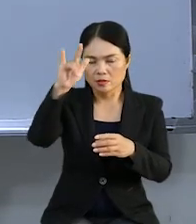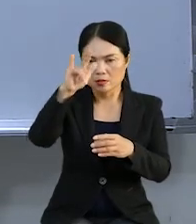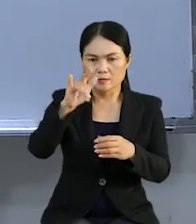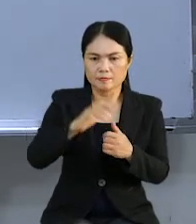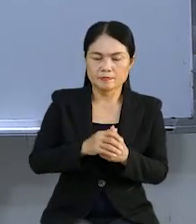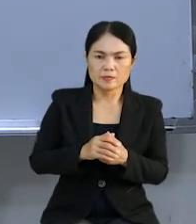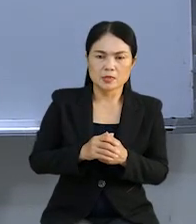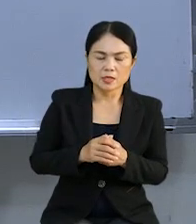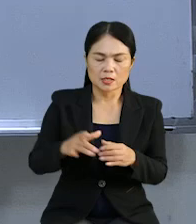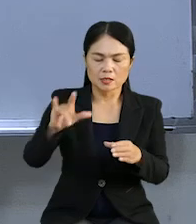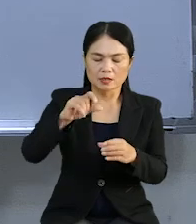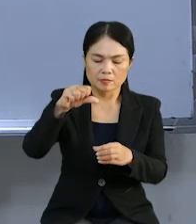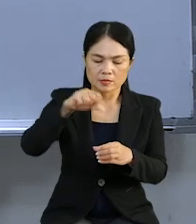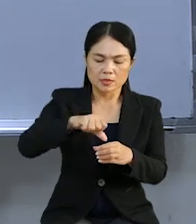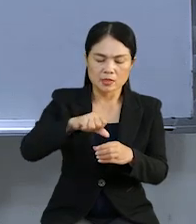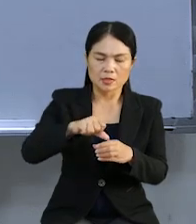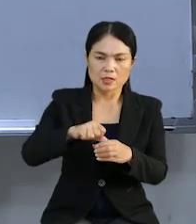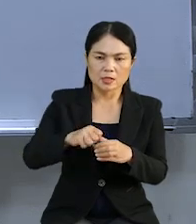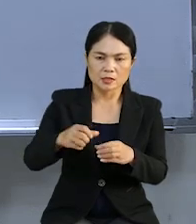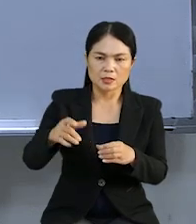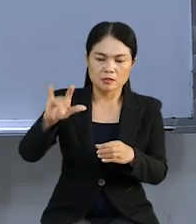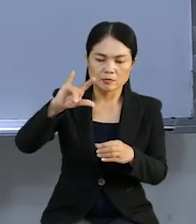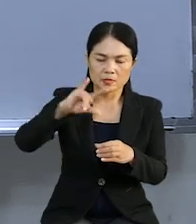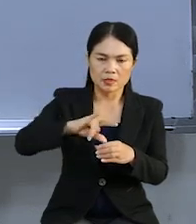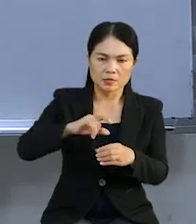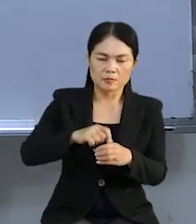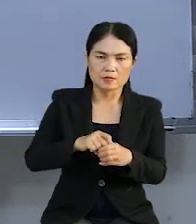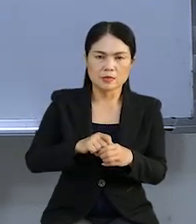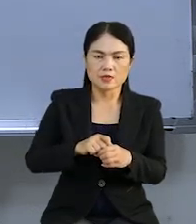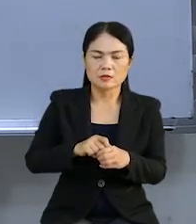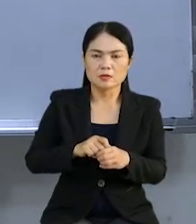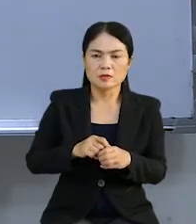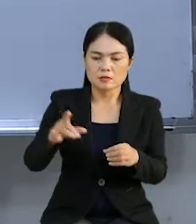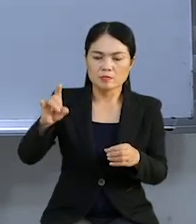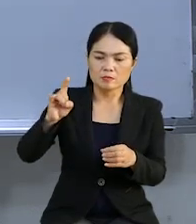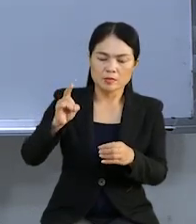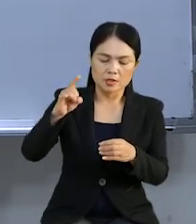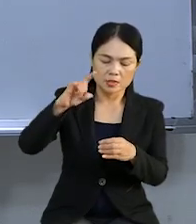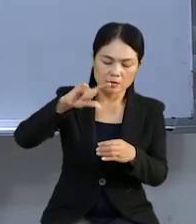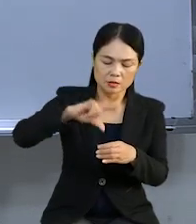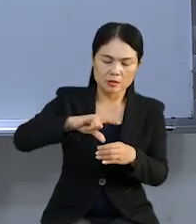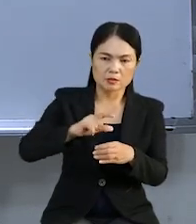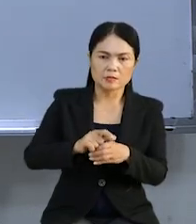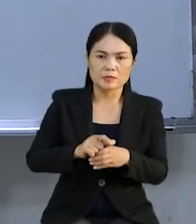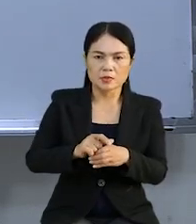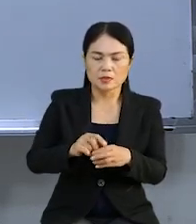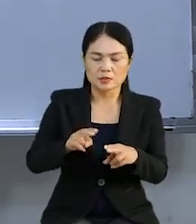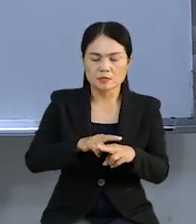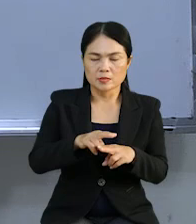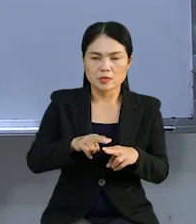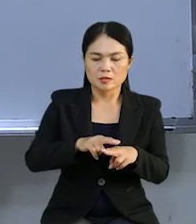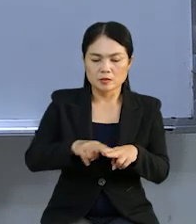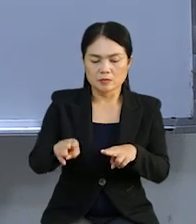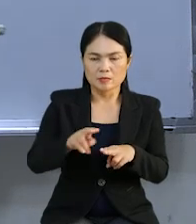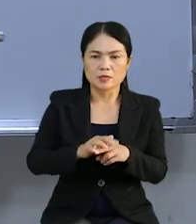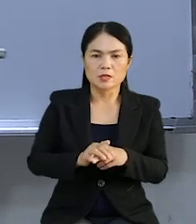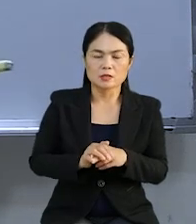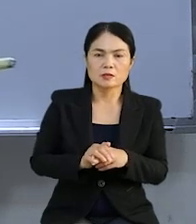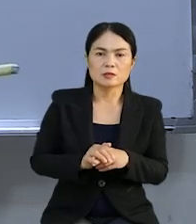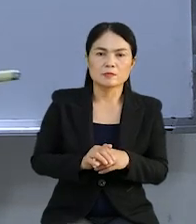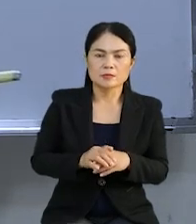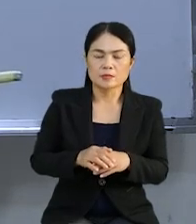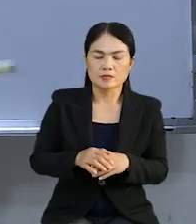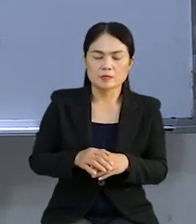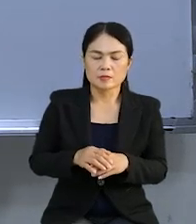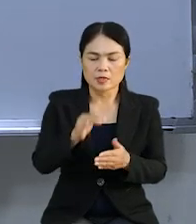บาทเปล่งสั่งเปล่งการบาทเปล่งมาสูดเปล่งดมเอลนังจงกร้าวคือกะสำนัก